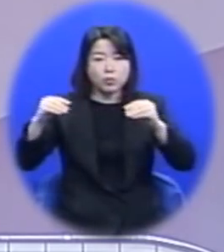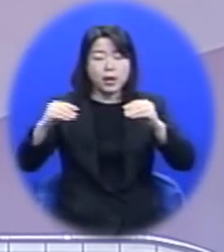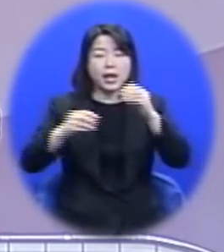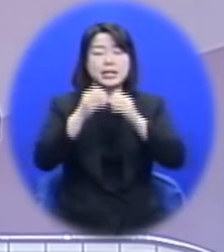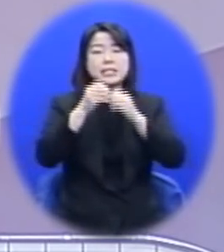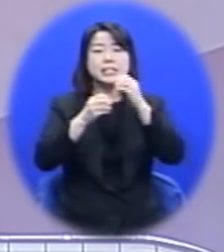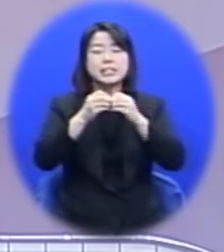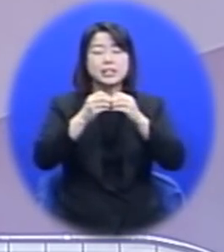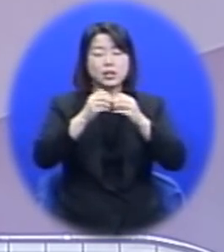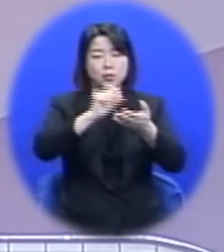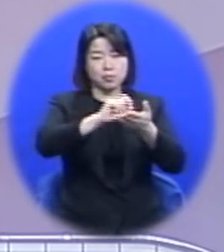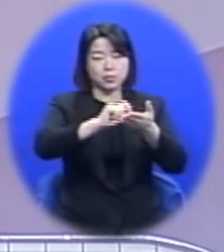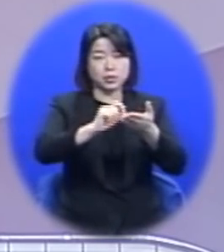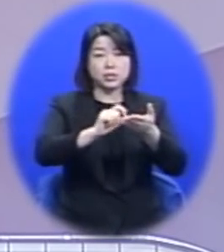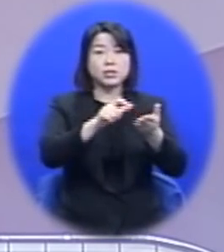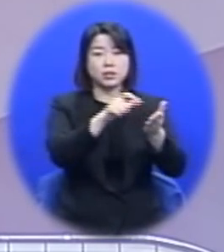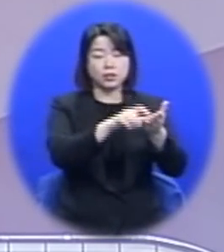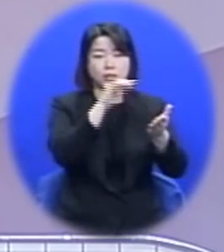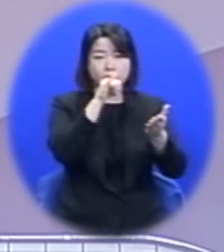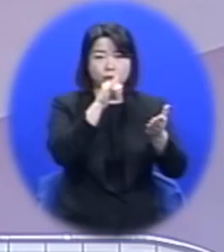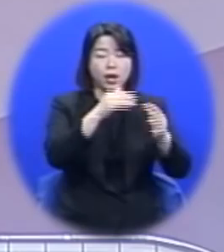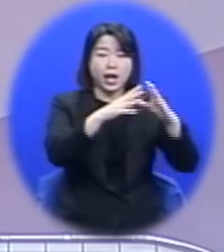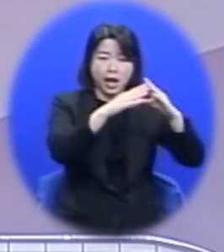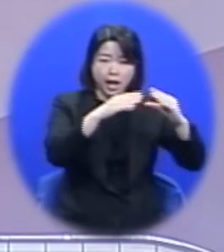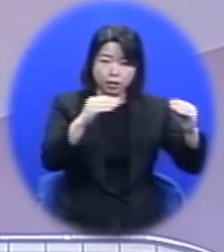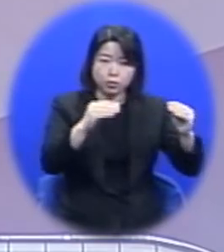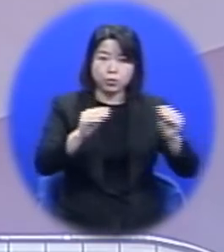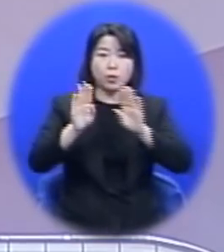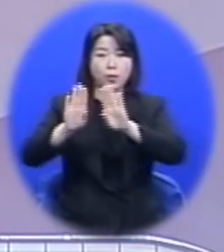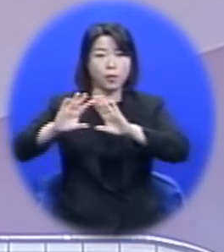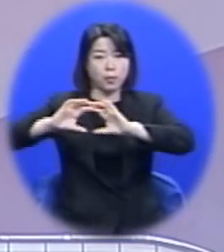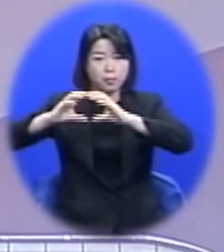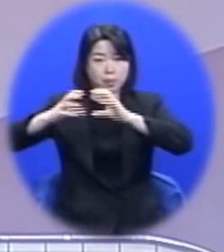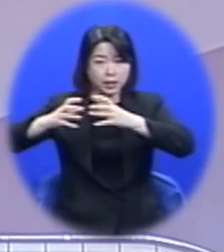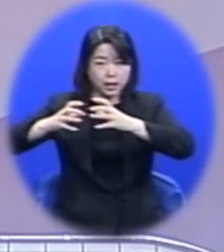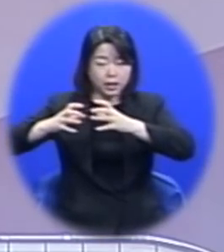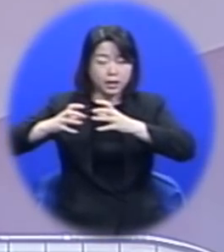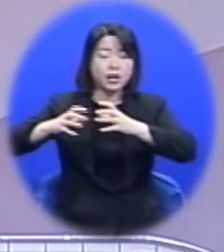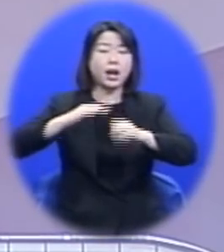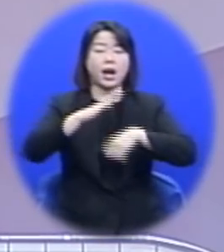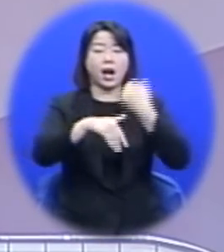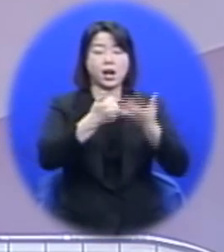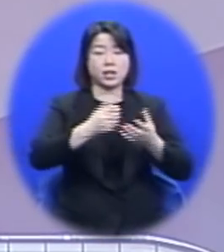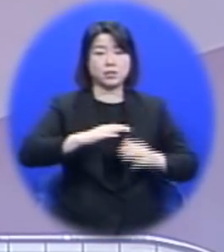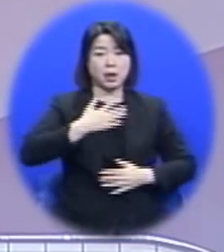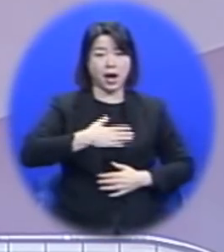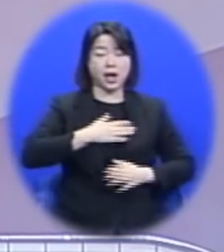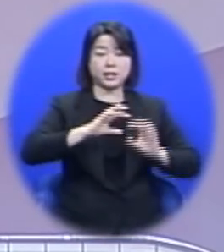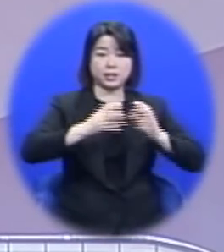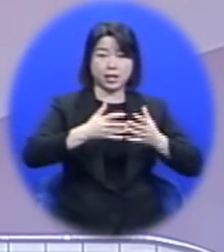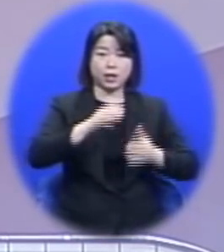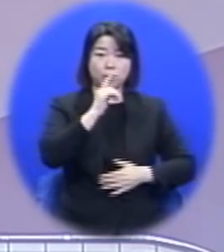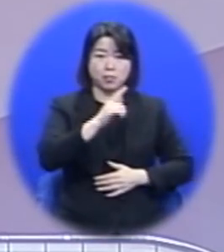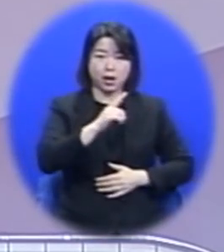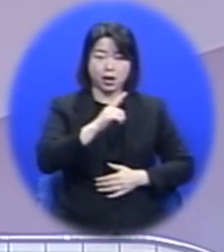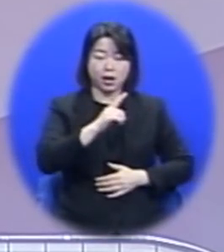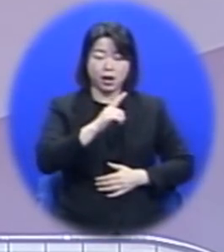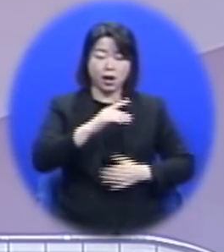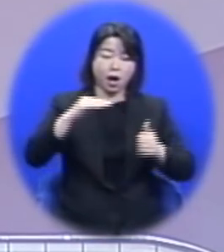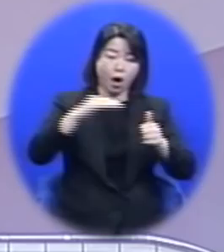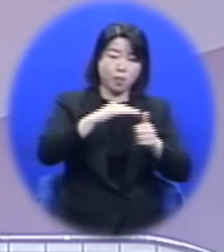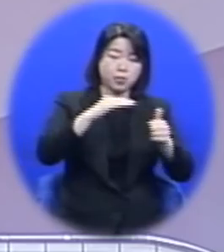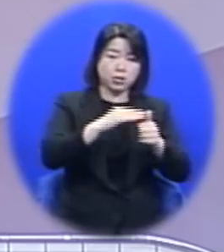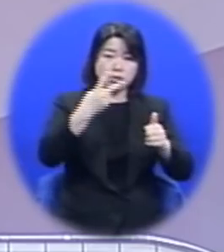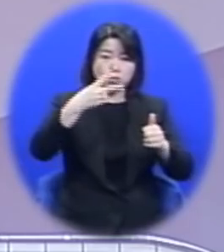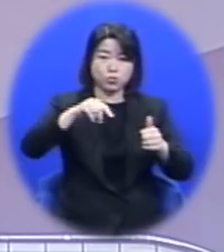그러니까 애굽과 바벨론이 하나님을 아는 나라라고 블레셋과 두로와 에디오피아가